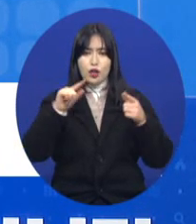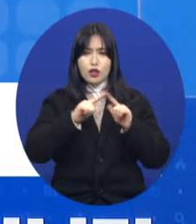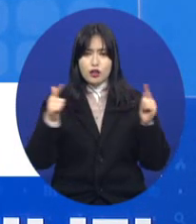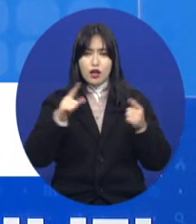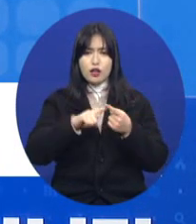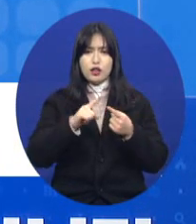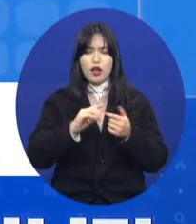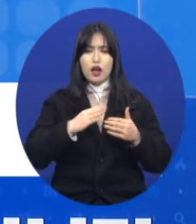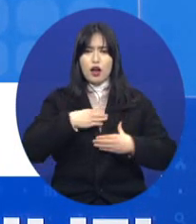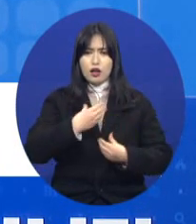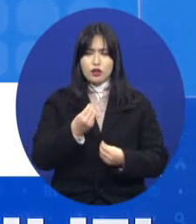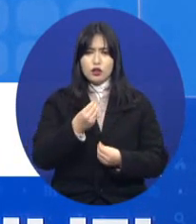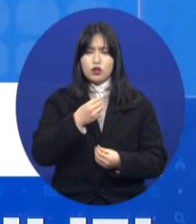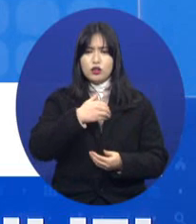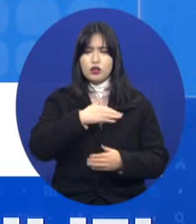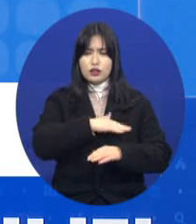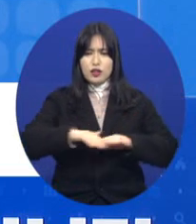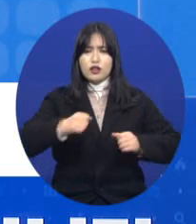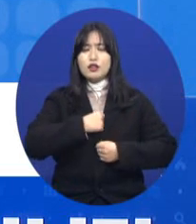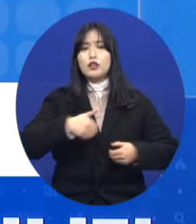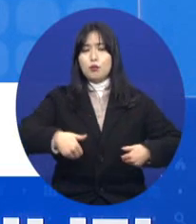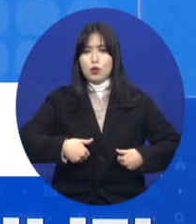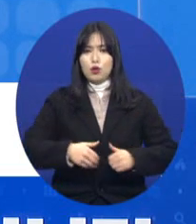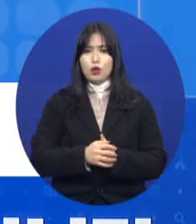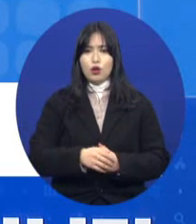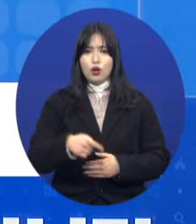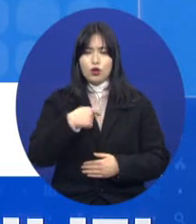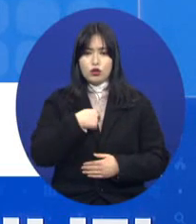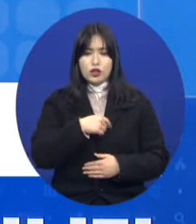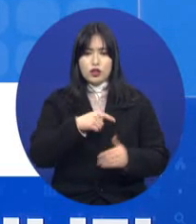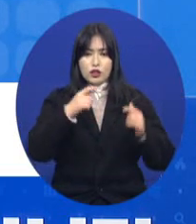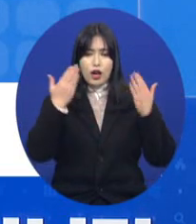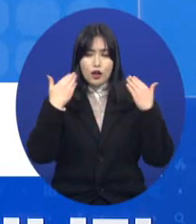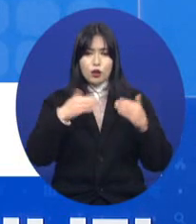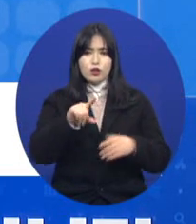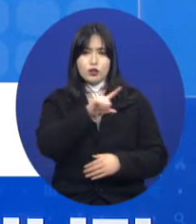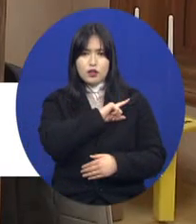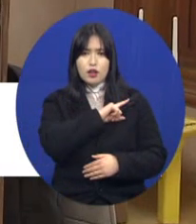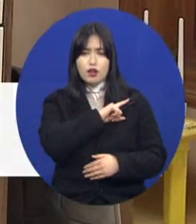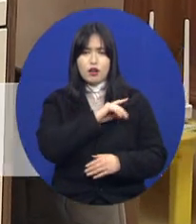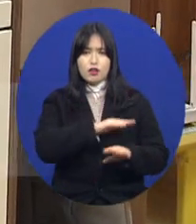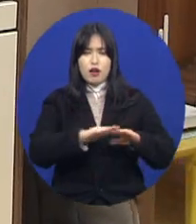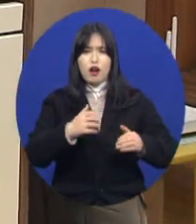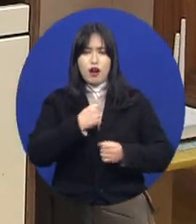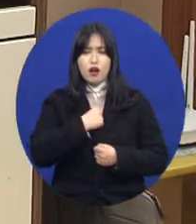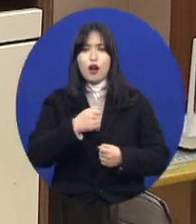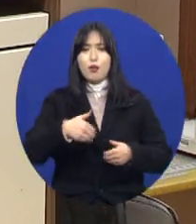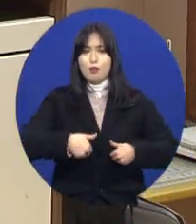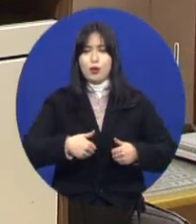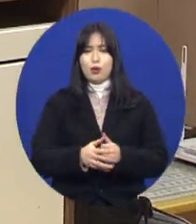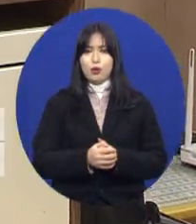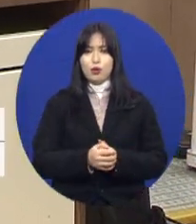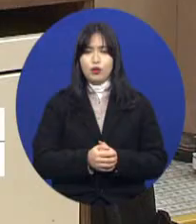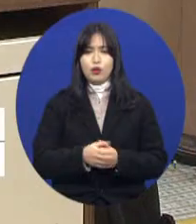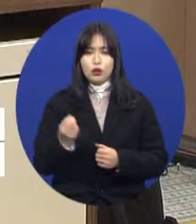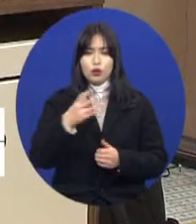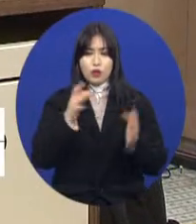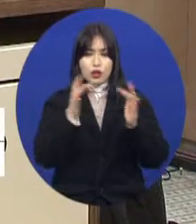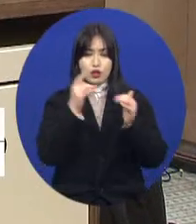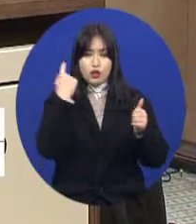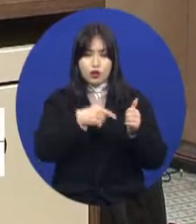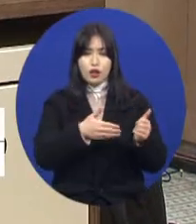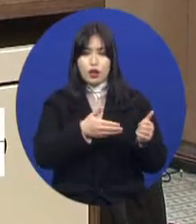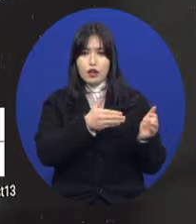지켜야 합니다 앞으로 이제 롤 가장 안 되나 게 돈 해야 합니다 또한 원격 서버에 대비한